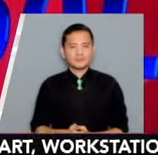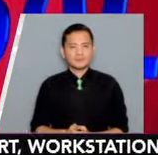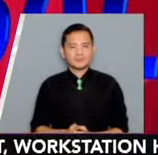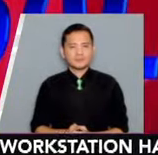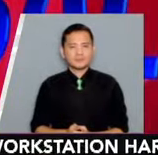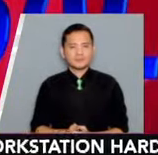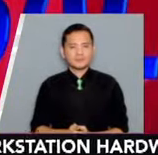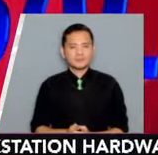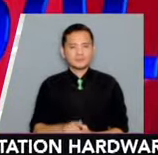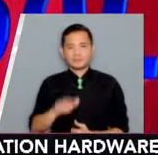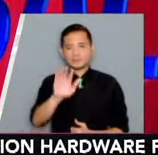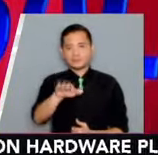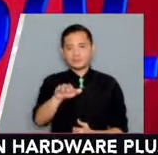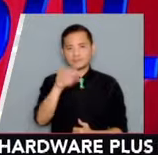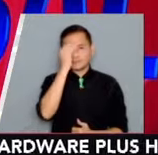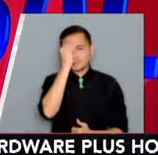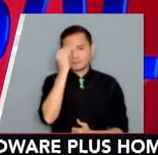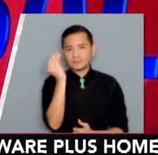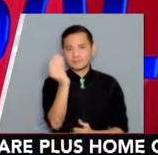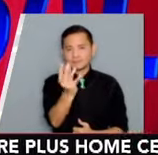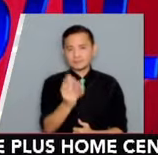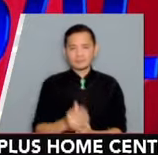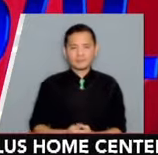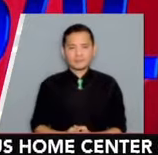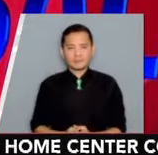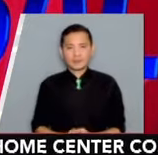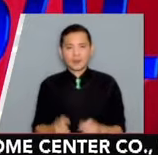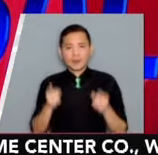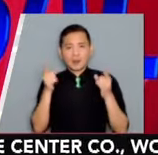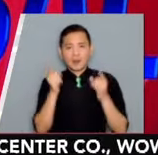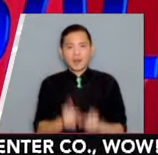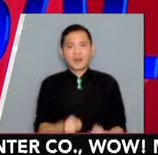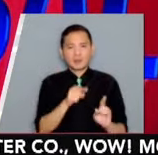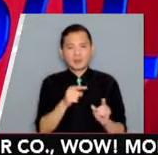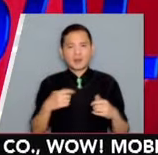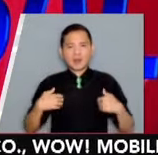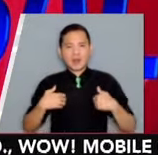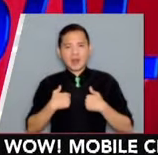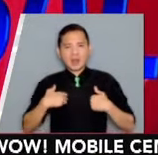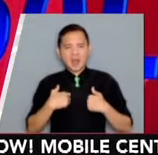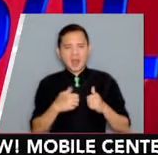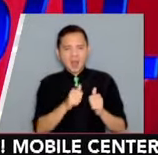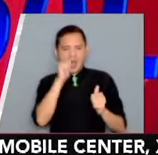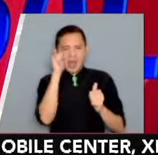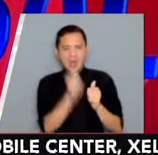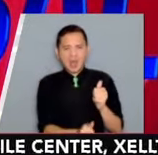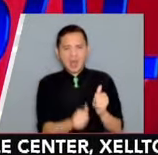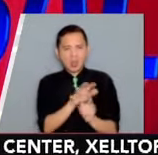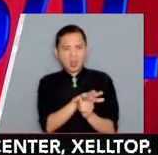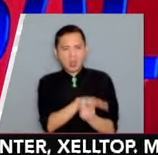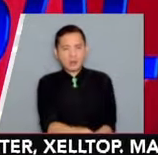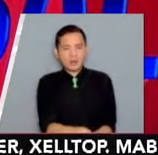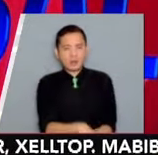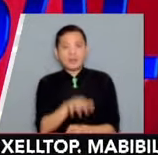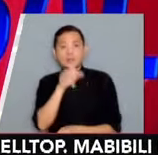Isa na naman pong insidente ng animal cruelty. Nahuli kam ang isang senior citizen sa Makati City na ilang beses